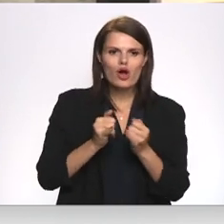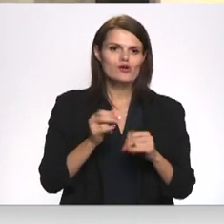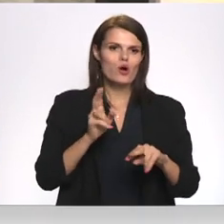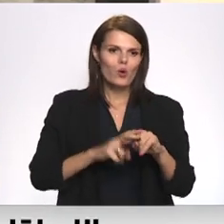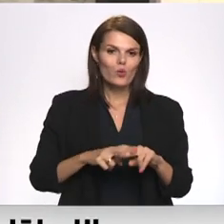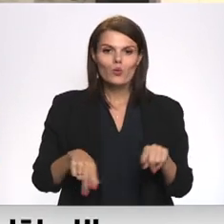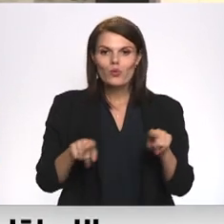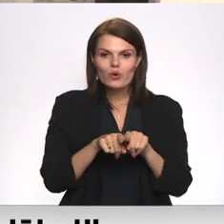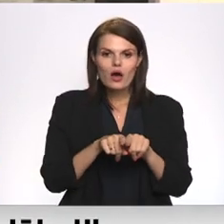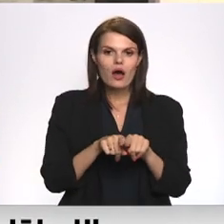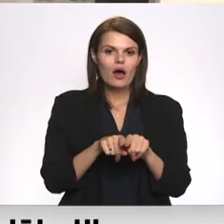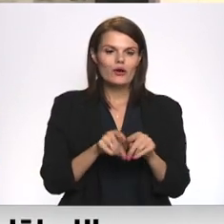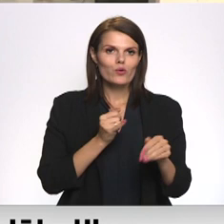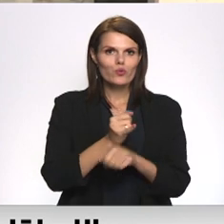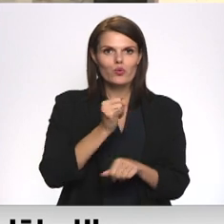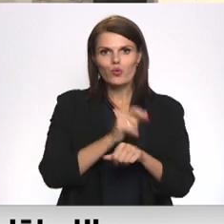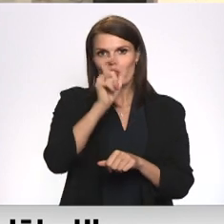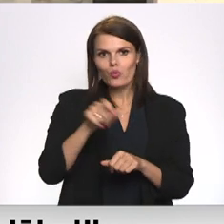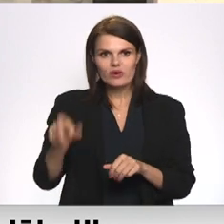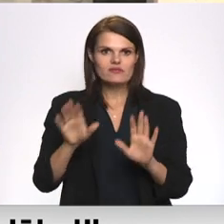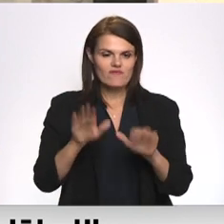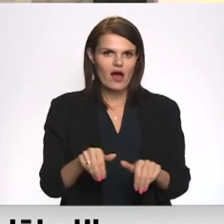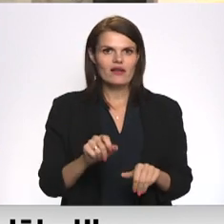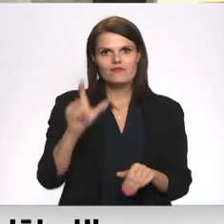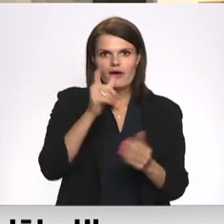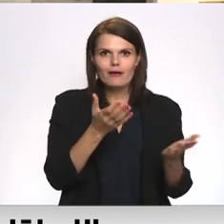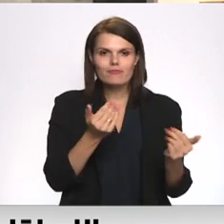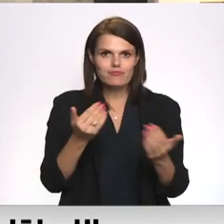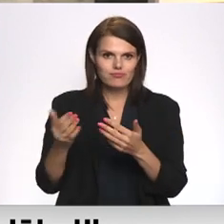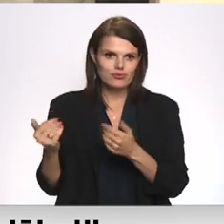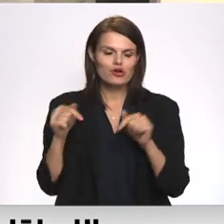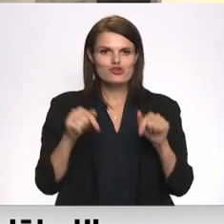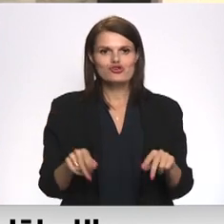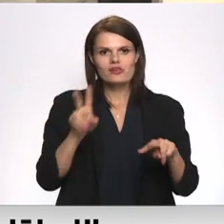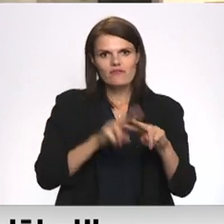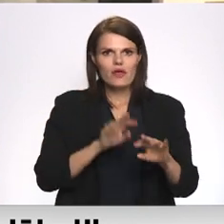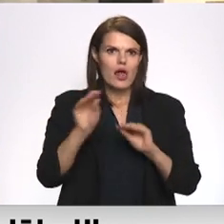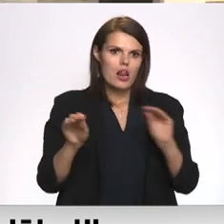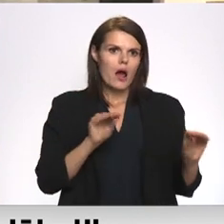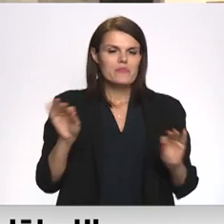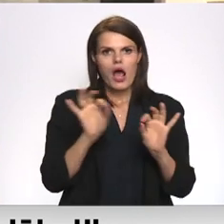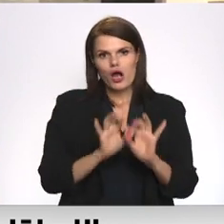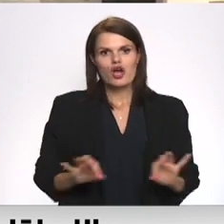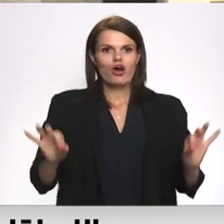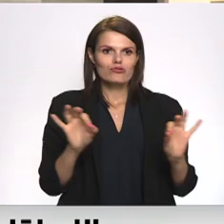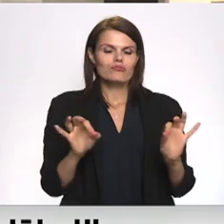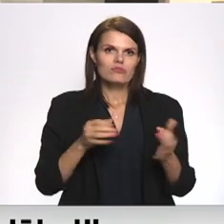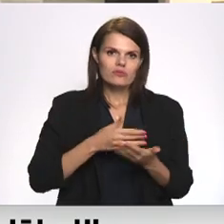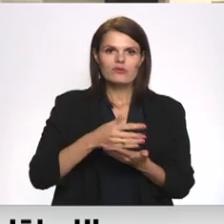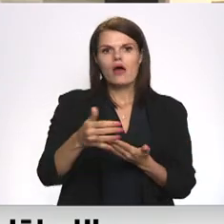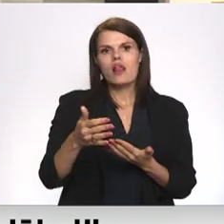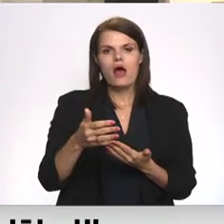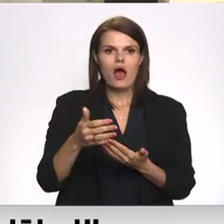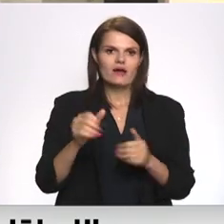gan turistu piesaistē noteikti. Vispār šīs vietas labiekārtošanā un tālākā